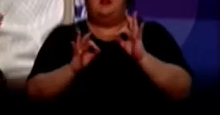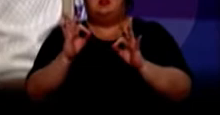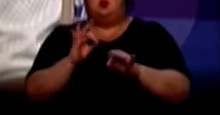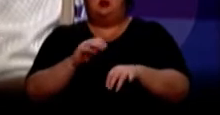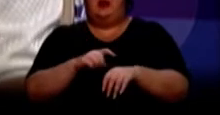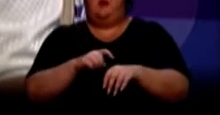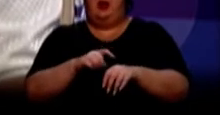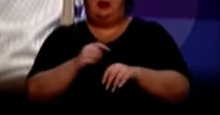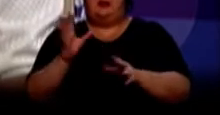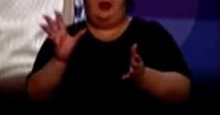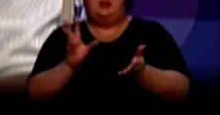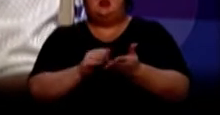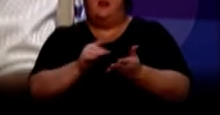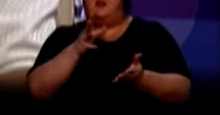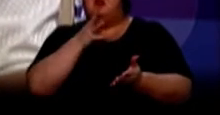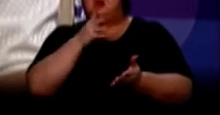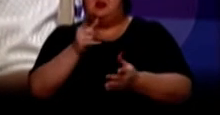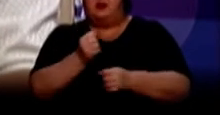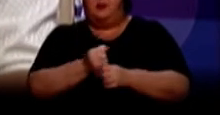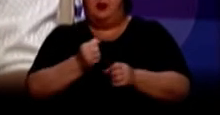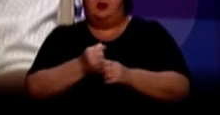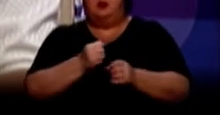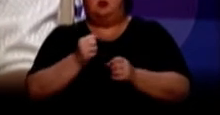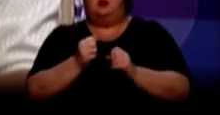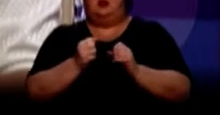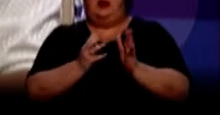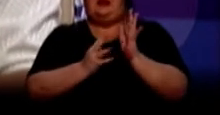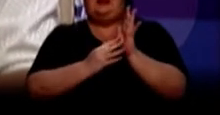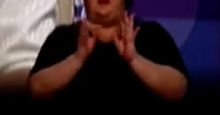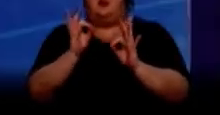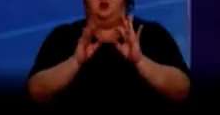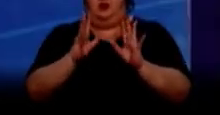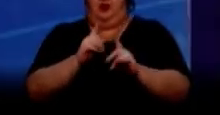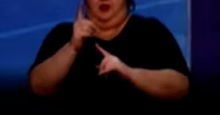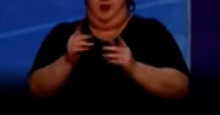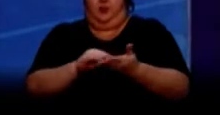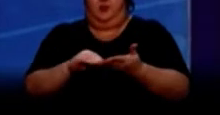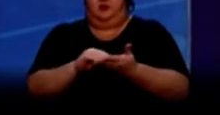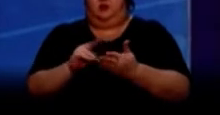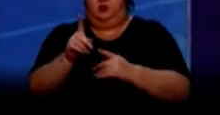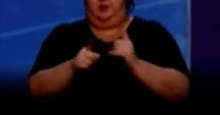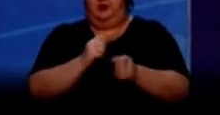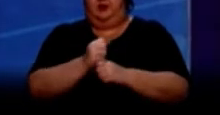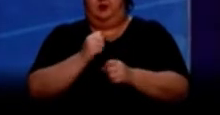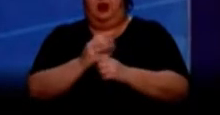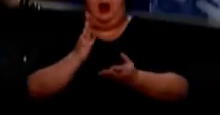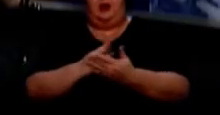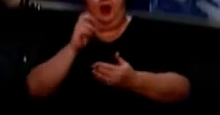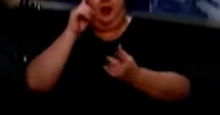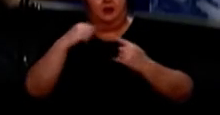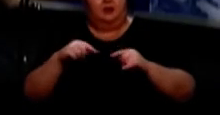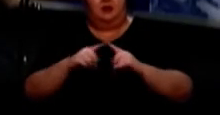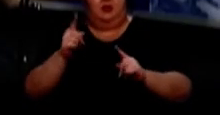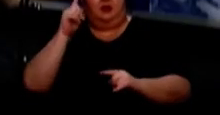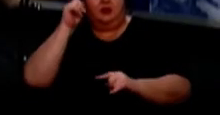час його виробництва перероблено в світі, да? Хоча ми знаємо, що є країни, які значно свідоміше